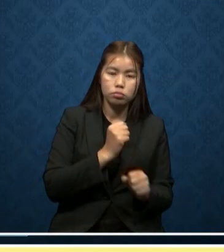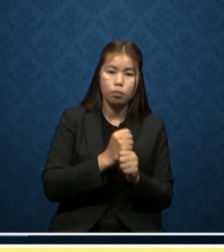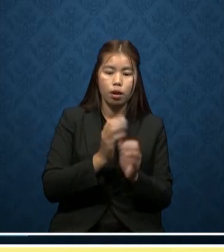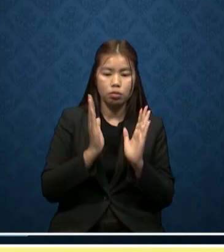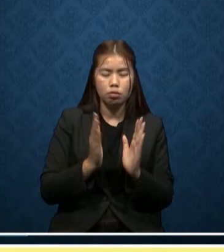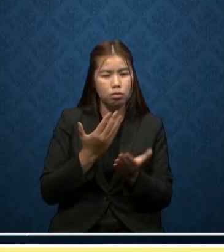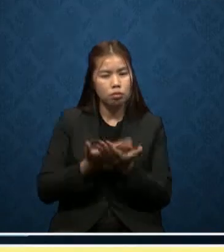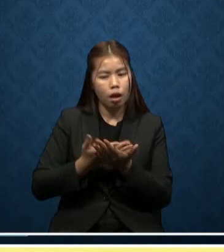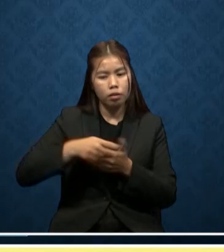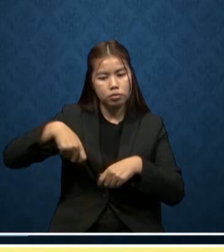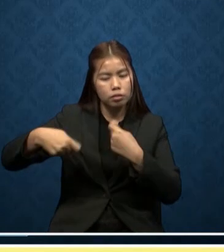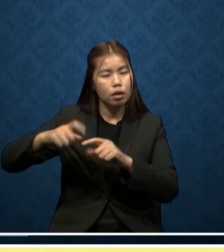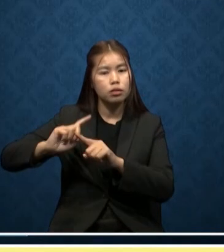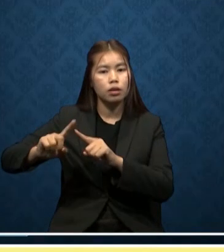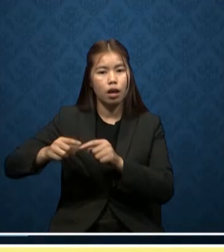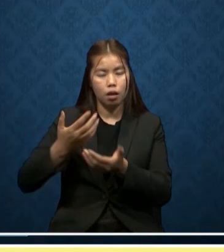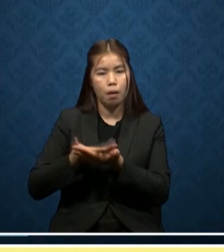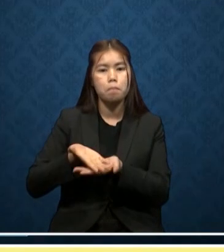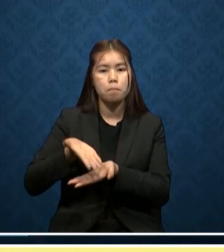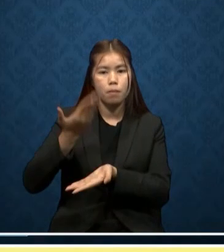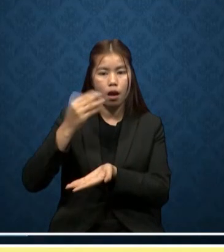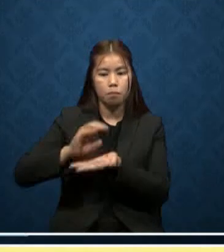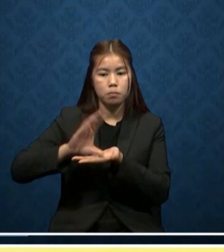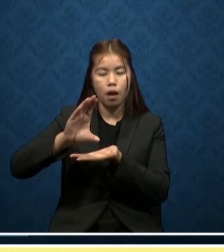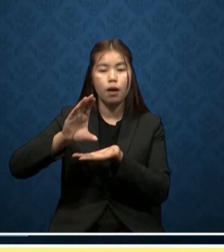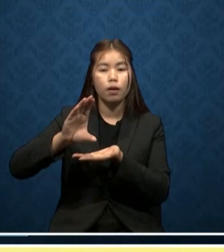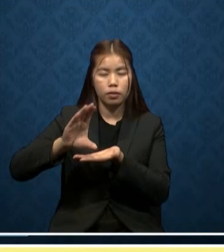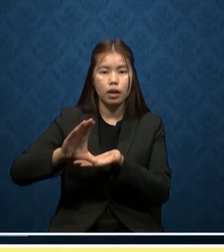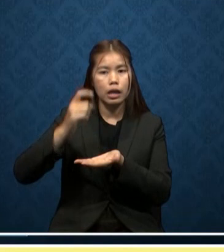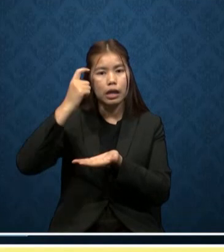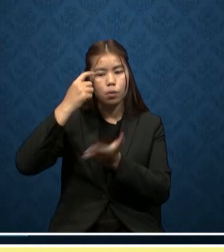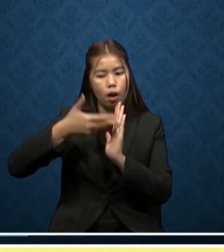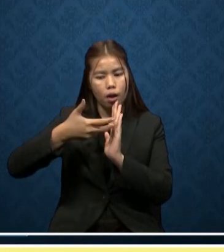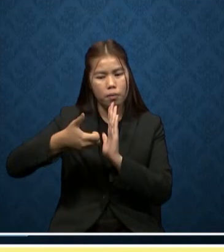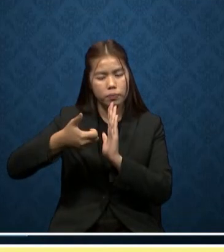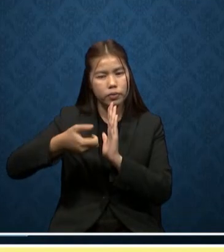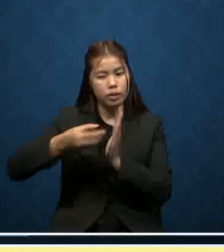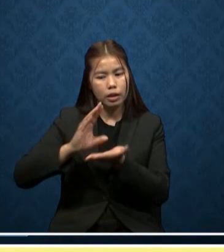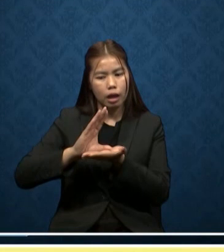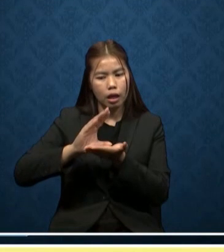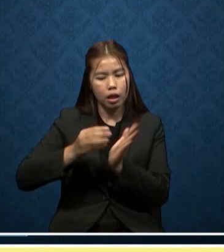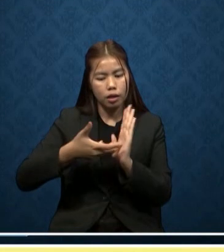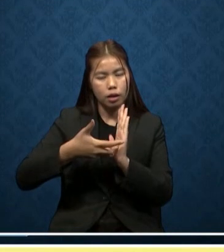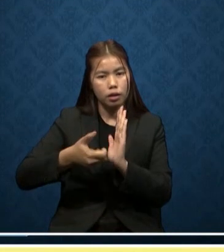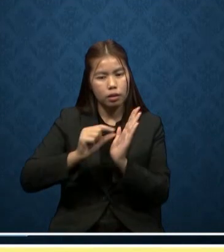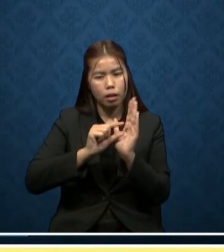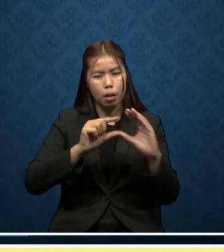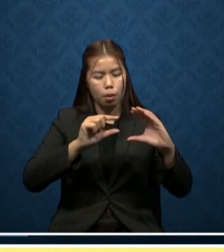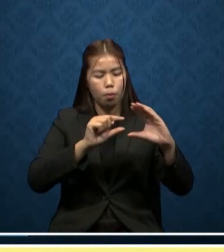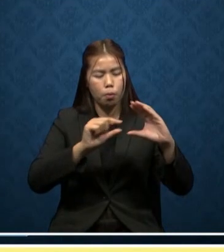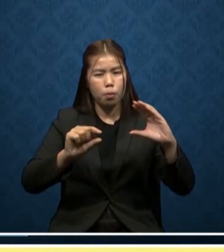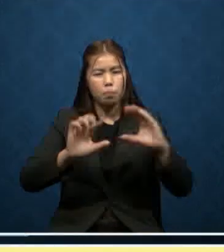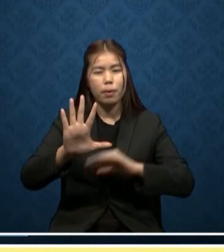เยอะมากนะครับจะเหลือในส่วนเนี้ยผมให้ไม่เกินไม่เกินไม่เกิน